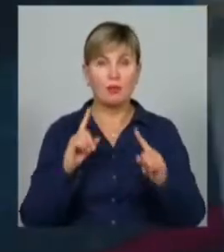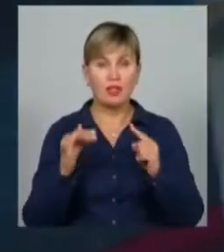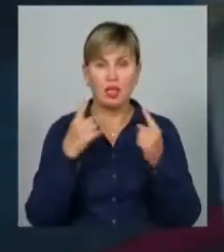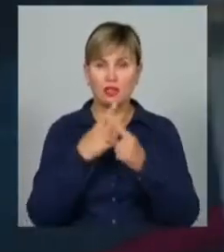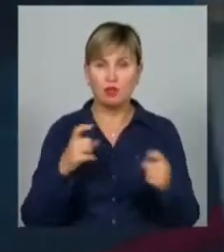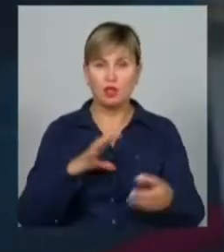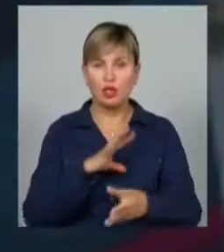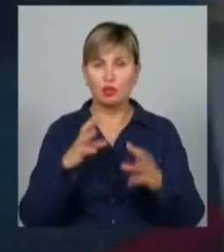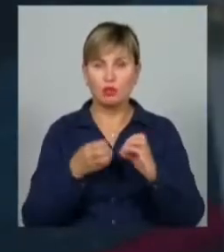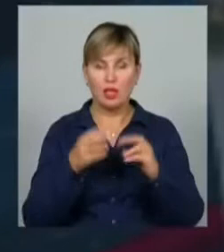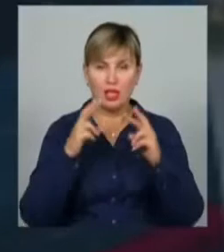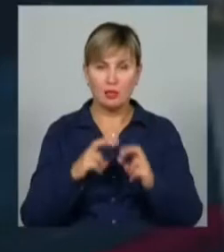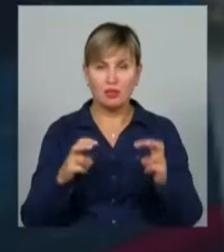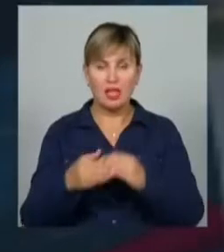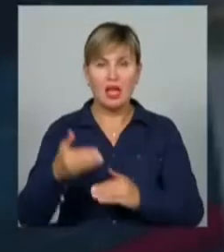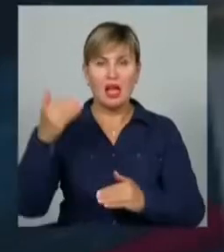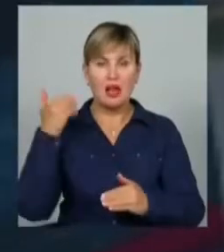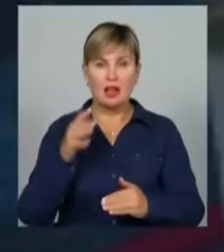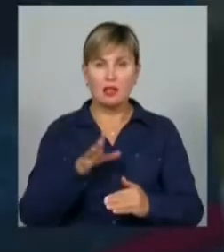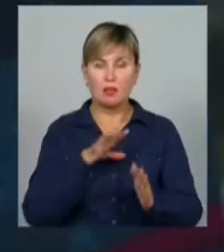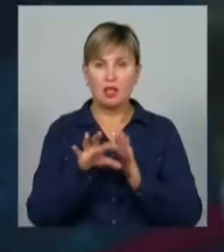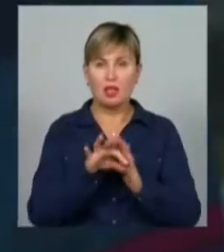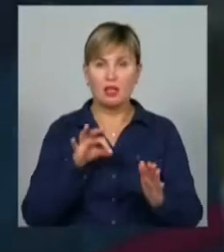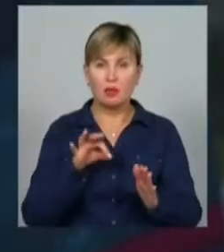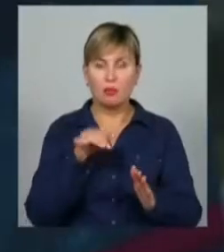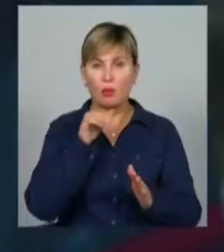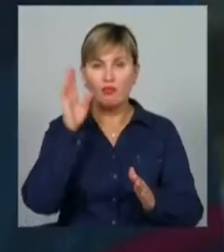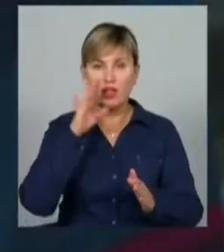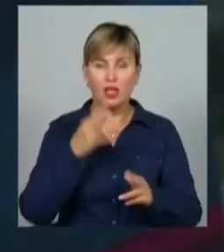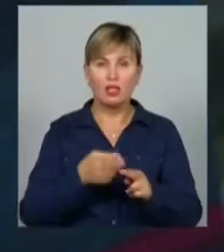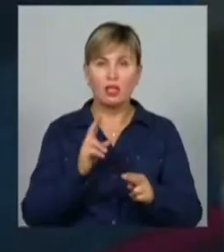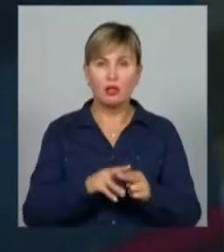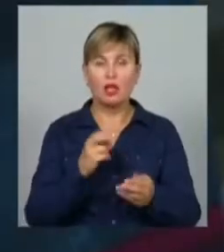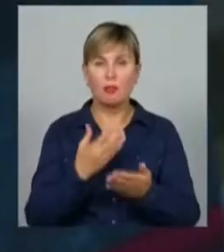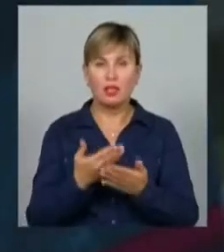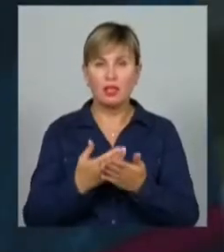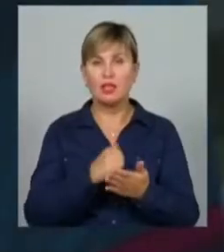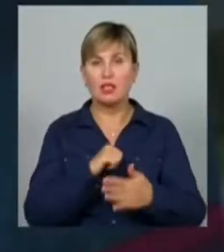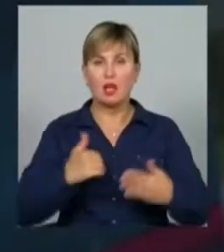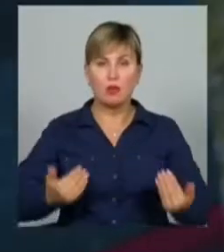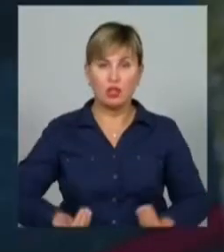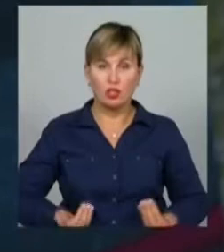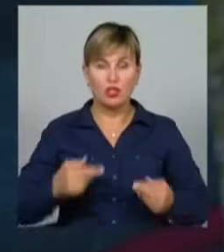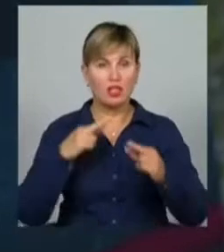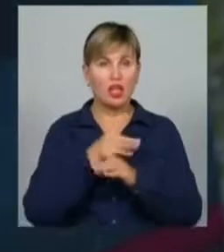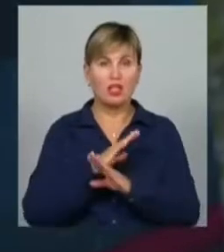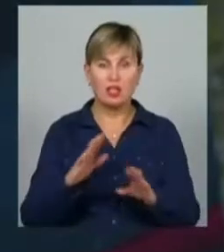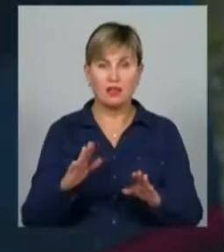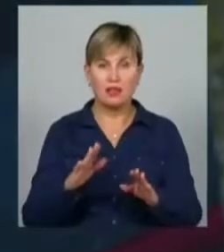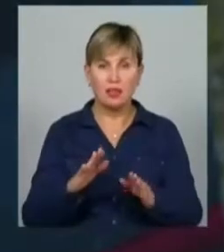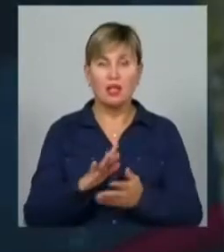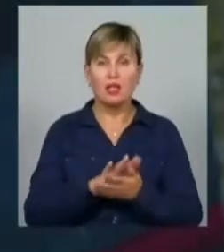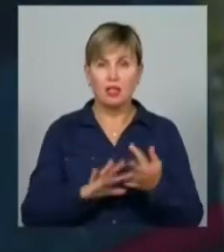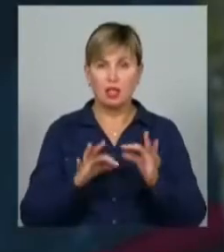озвучили результаты экспертизы. Ранее были отобраны пробы воды, от которой, как предполагали сами жители, они и отравились. Дана